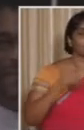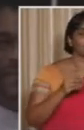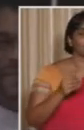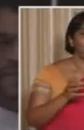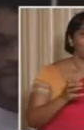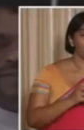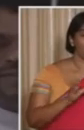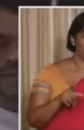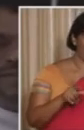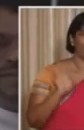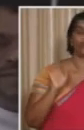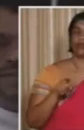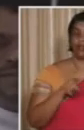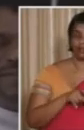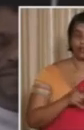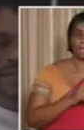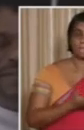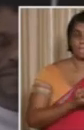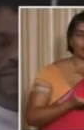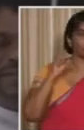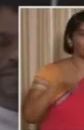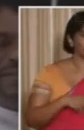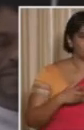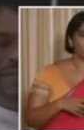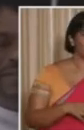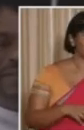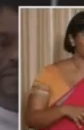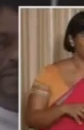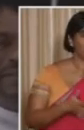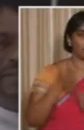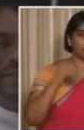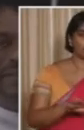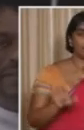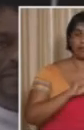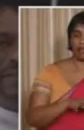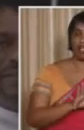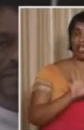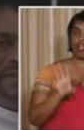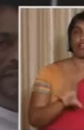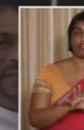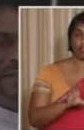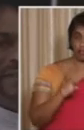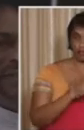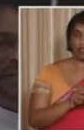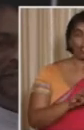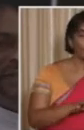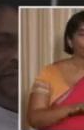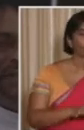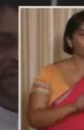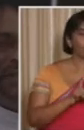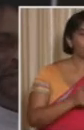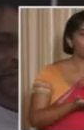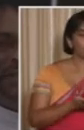ගල් කරා තමුන් නාසෙලා. අද වෙනකම් පළාත් සභා නැහැ. තමුන් නාසෙලා 2015 පළාත් පාලන මැතිවරණ අවුරුදු 3ක් දැම්මා. තමුන් නාසෙලා 97 ප්‍රාදේශ